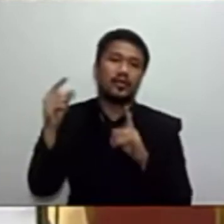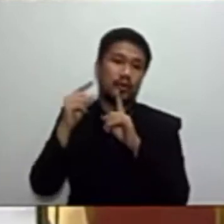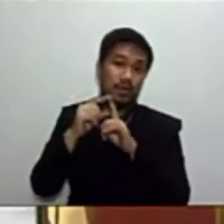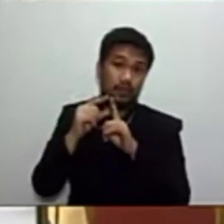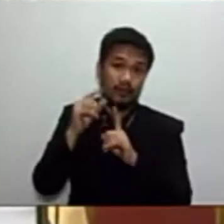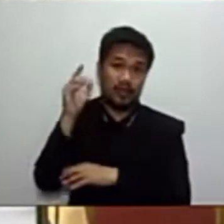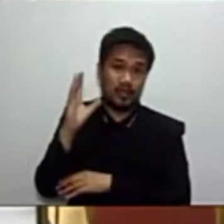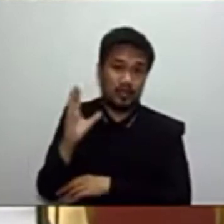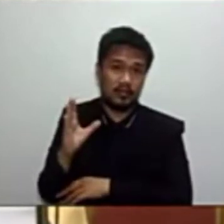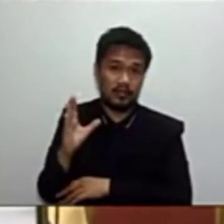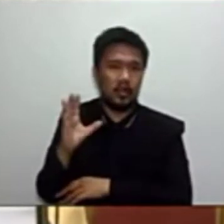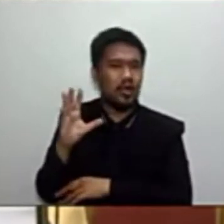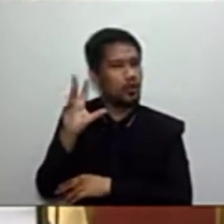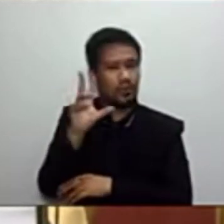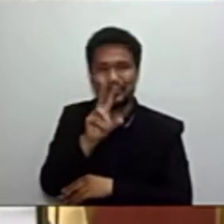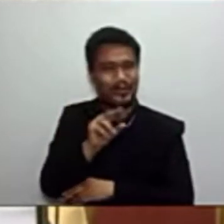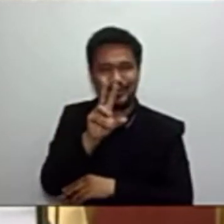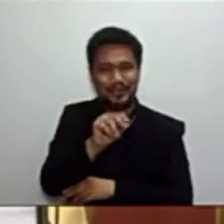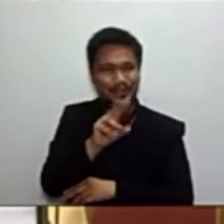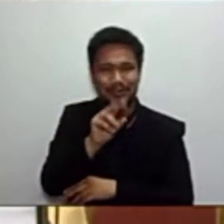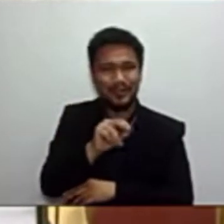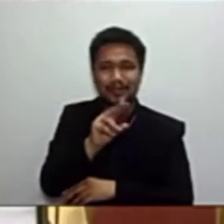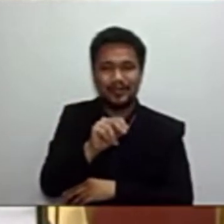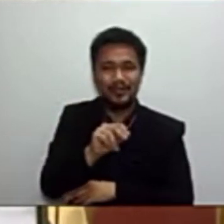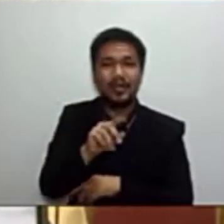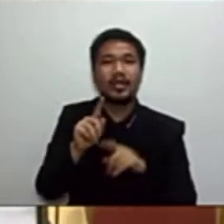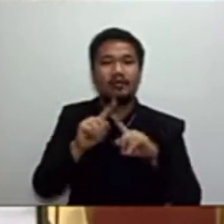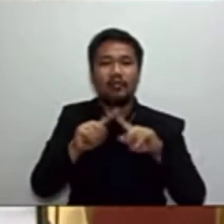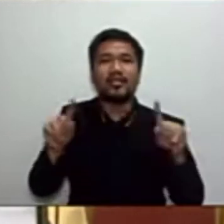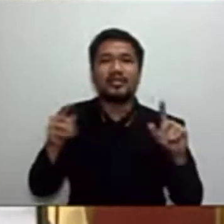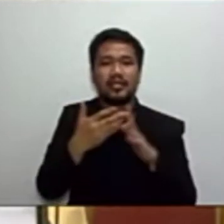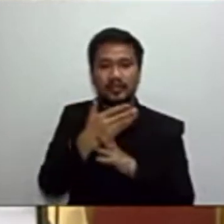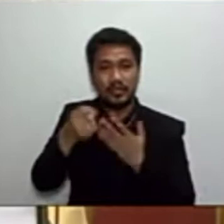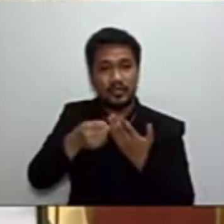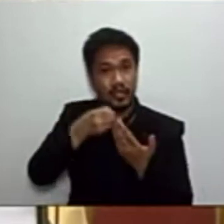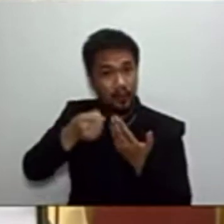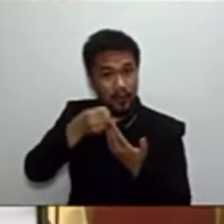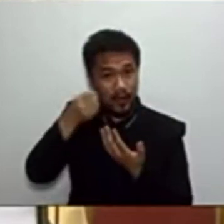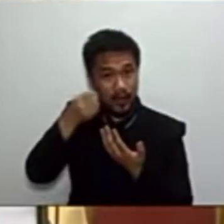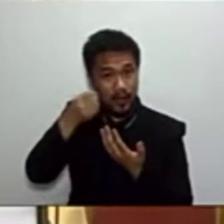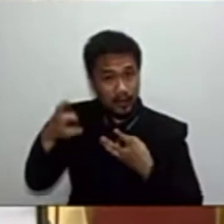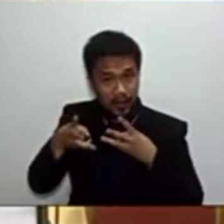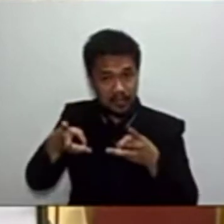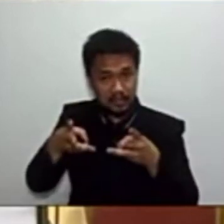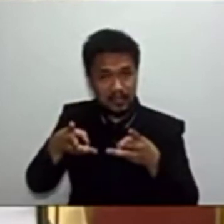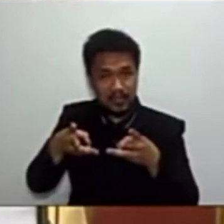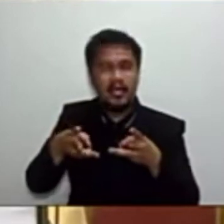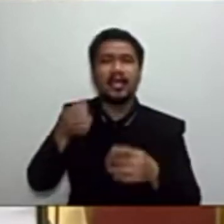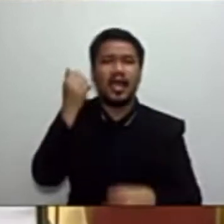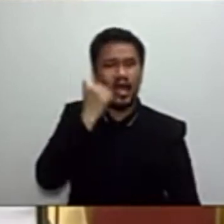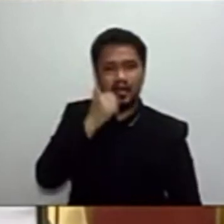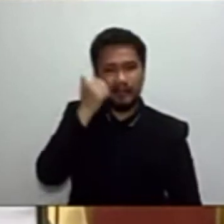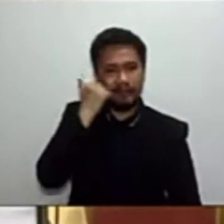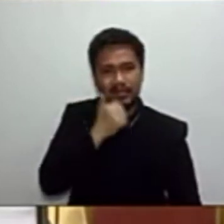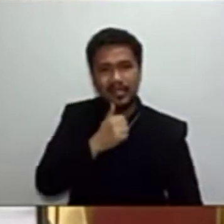Sa simpleng pamamaraan, sa araw-araw nating